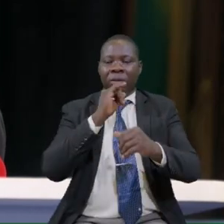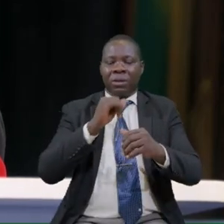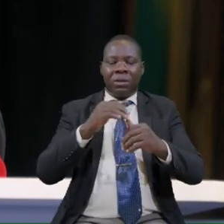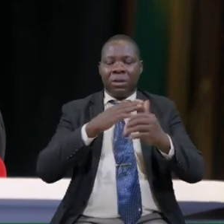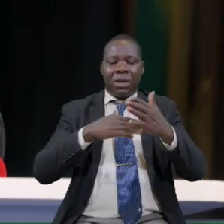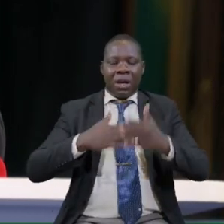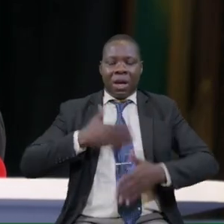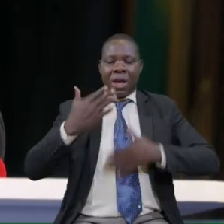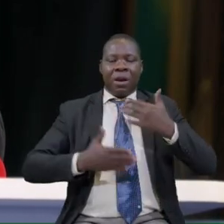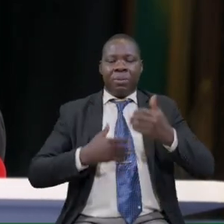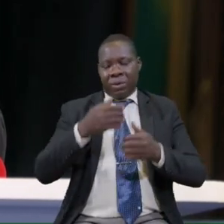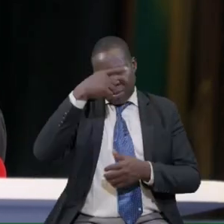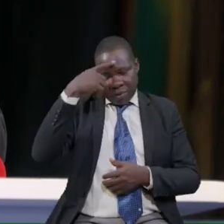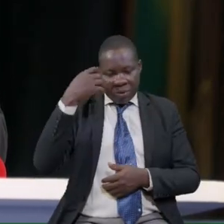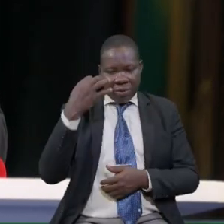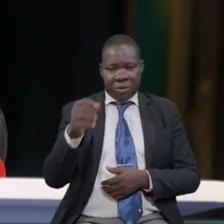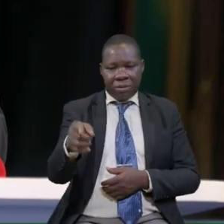heureux.